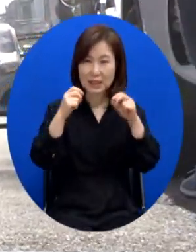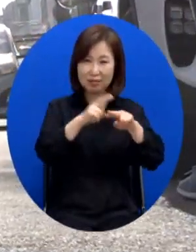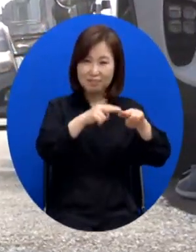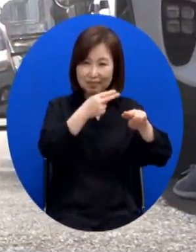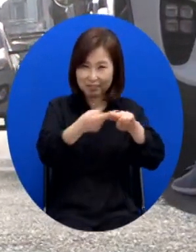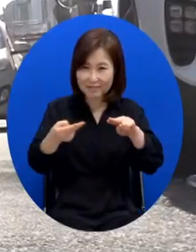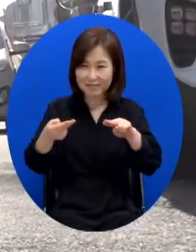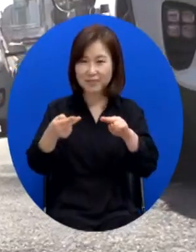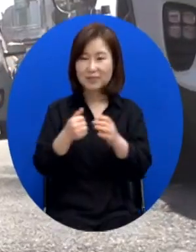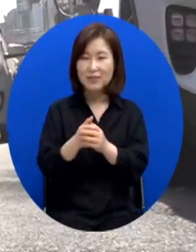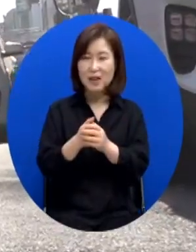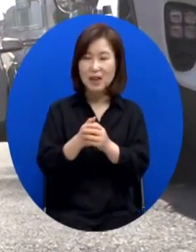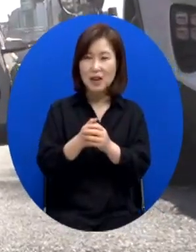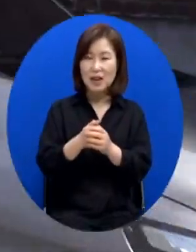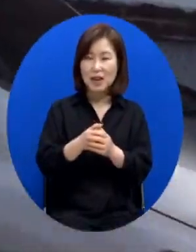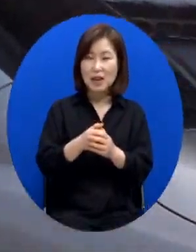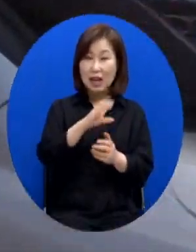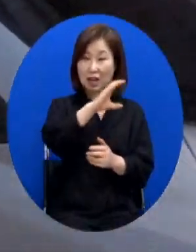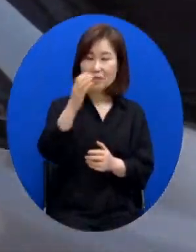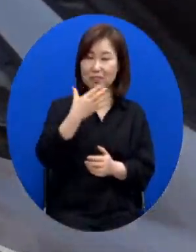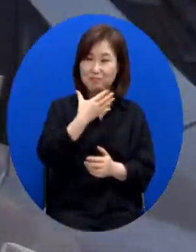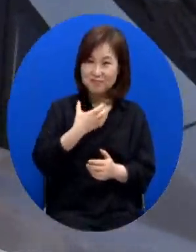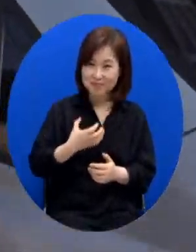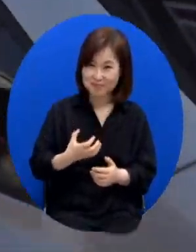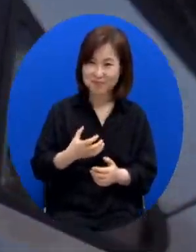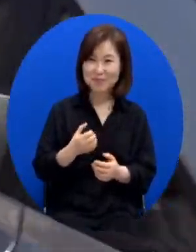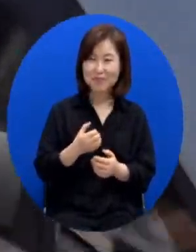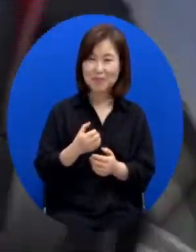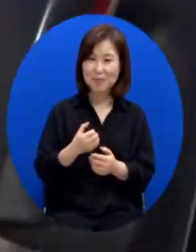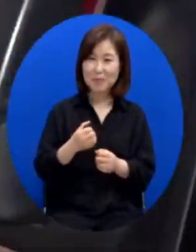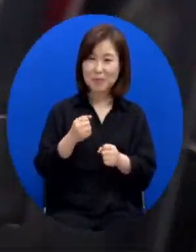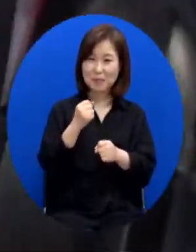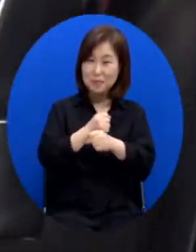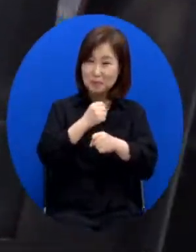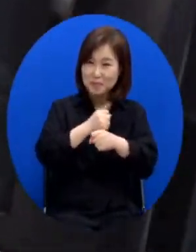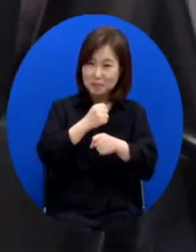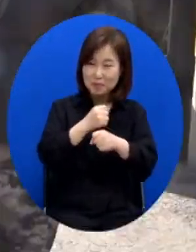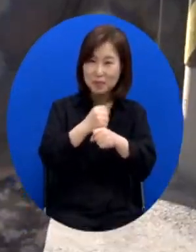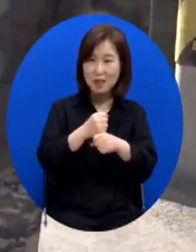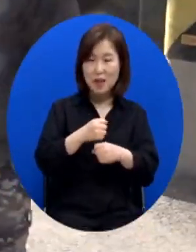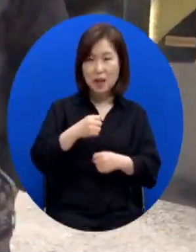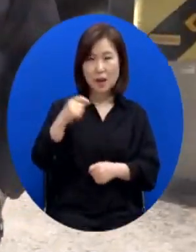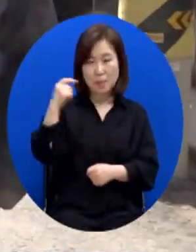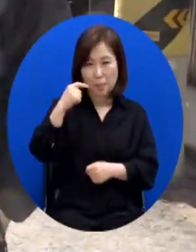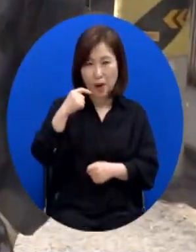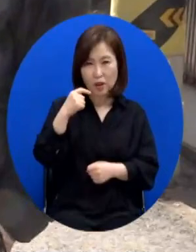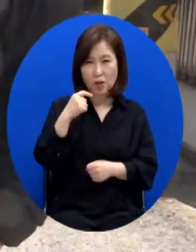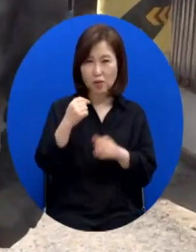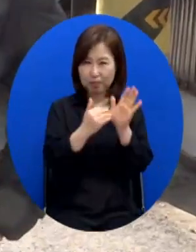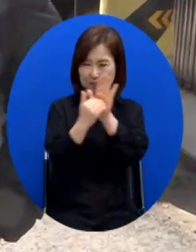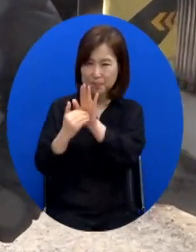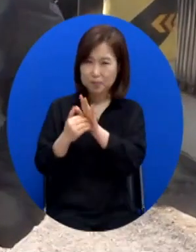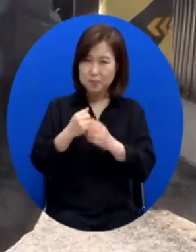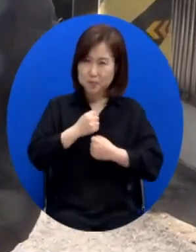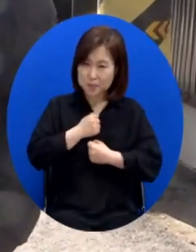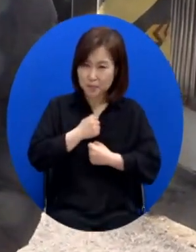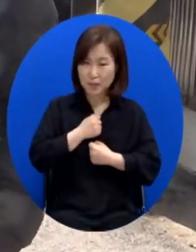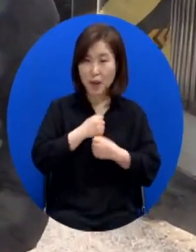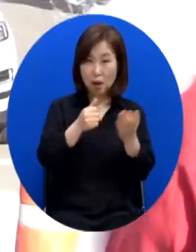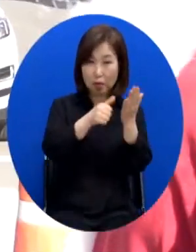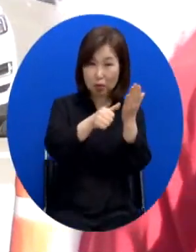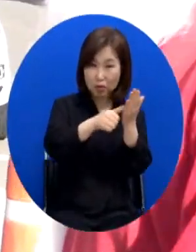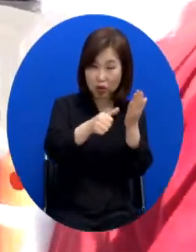퀵보드 산타, 자동차 산타, 특히 방역수칙을 철저히 준수, 다양한 식품과 물품을